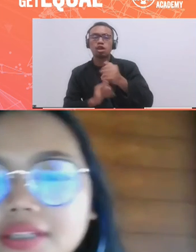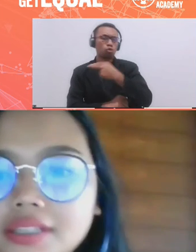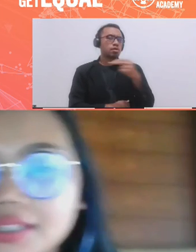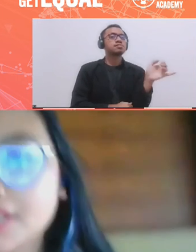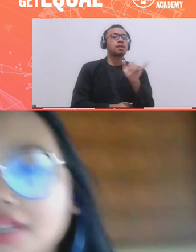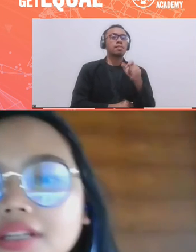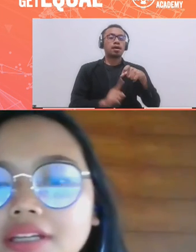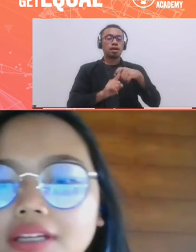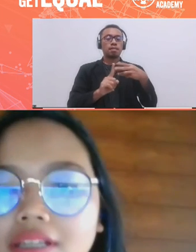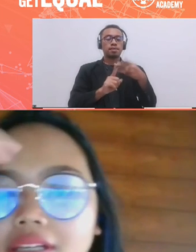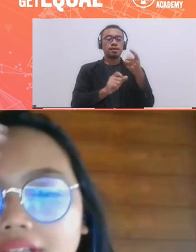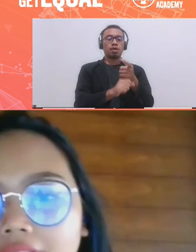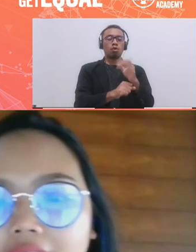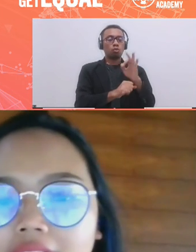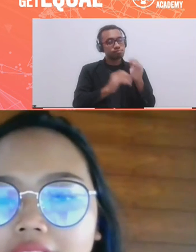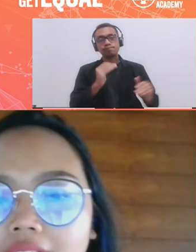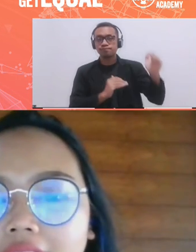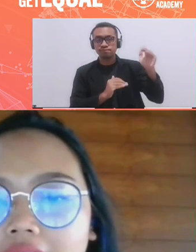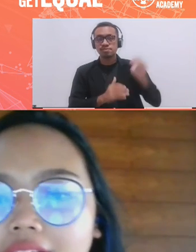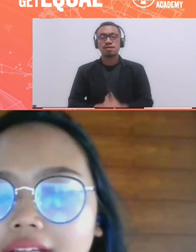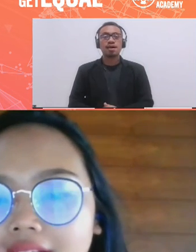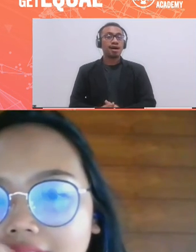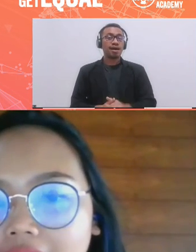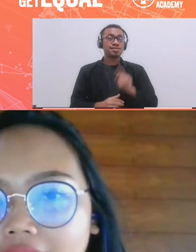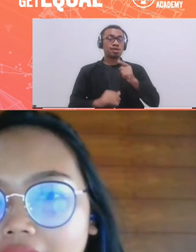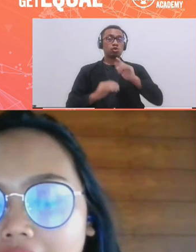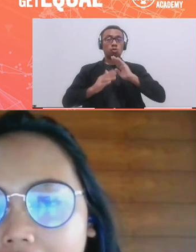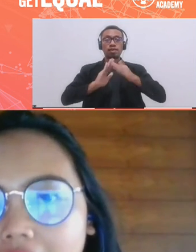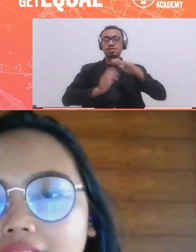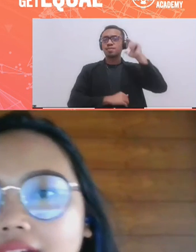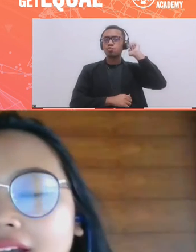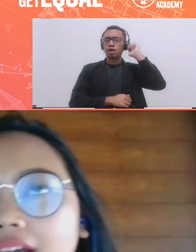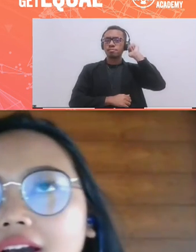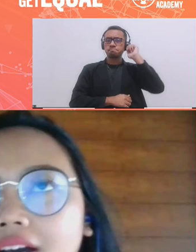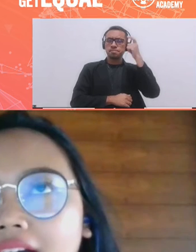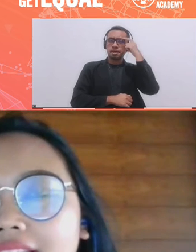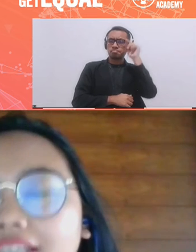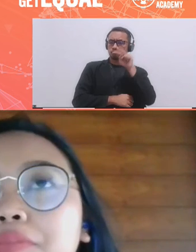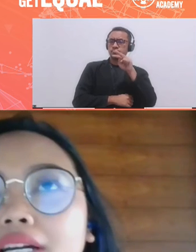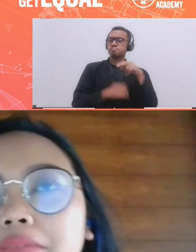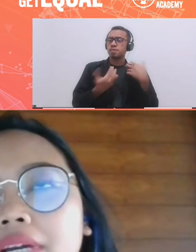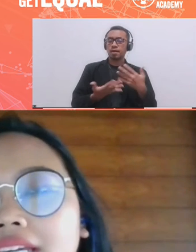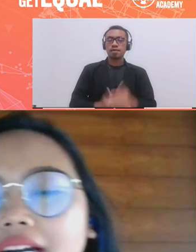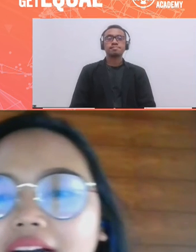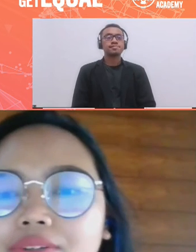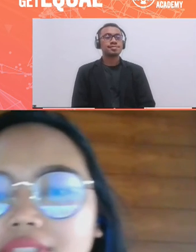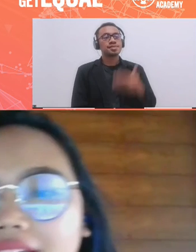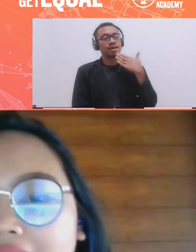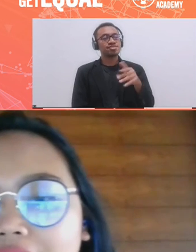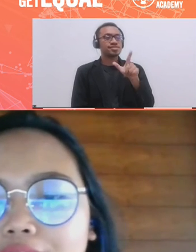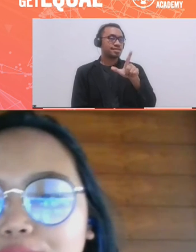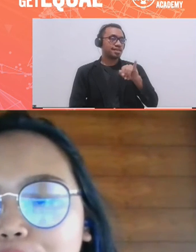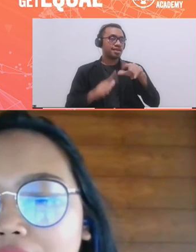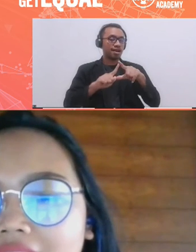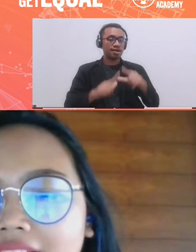dan teman-teman, terutama teman-teman komunitas perempuan juga berkaitan dengan ini? Pesan-pesan apa yang ingin disampaikan? Thank you banget Mbak Lia. Aku